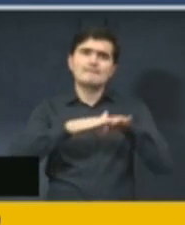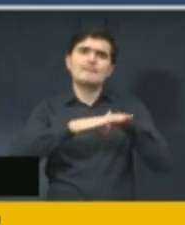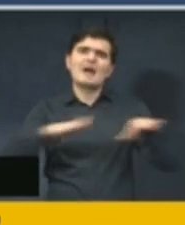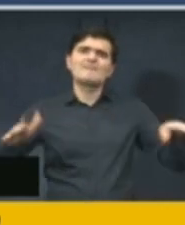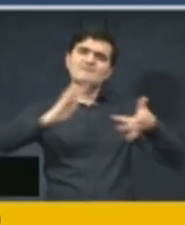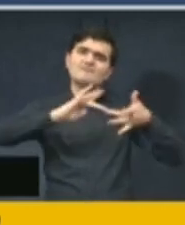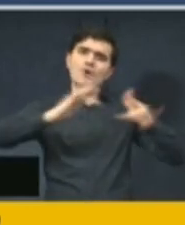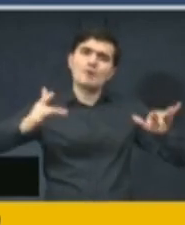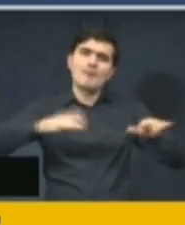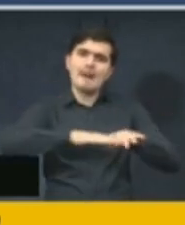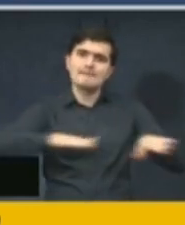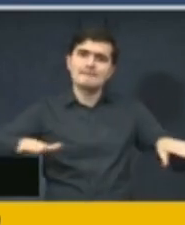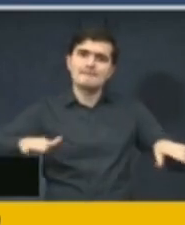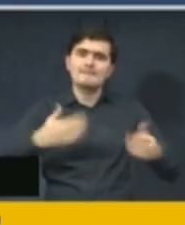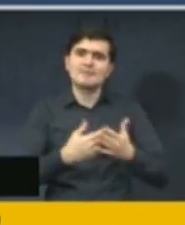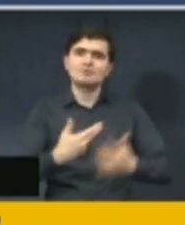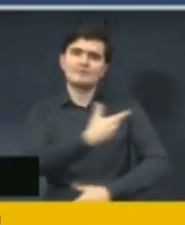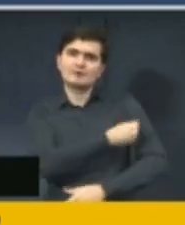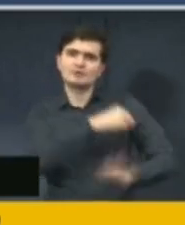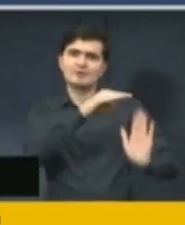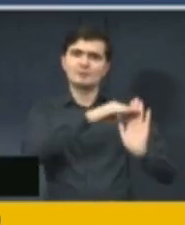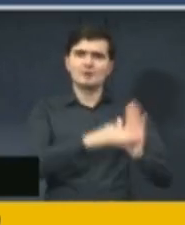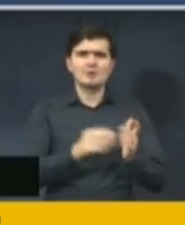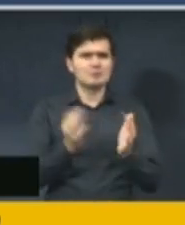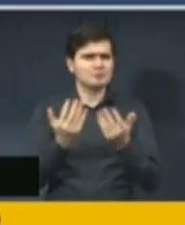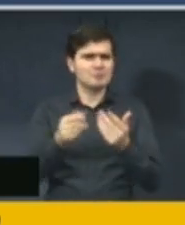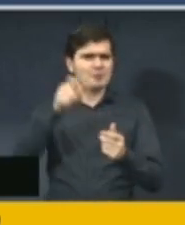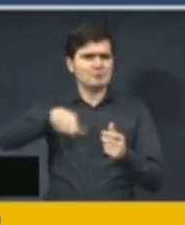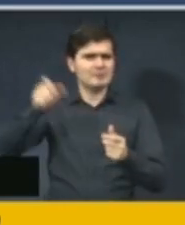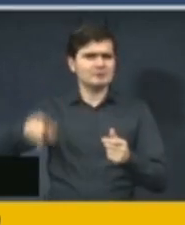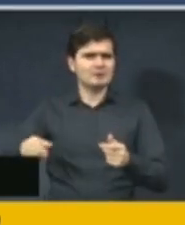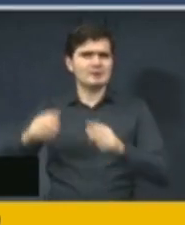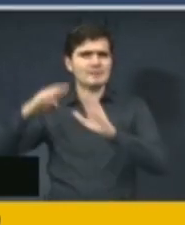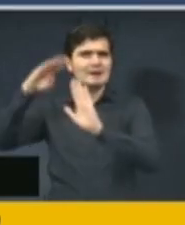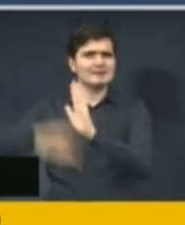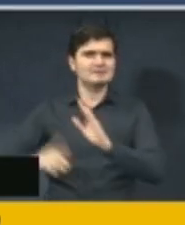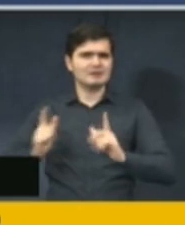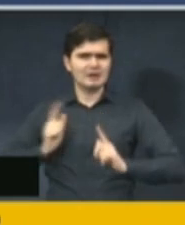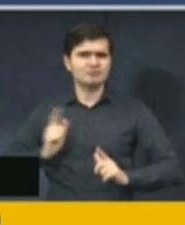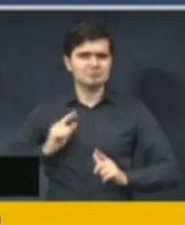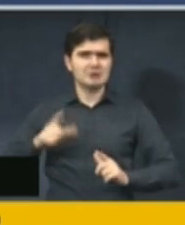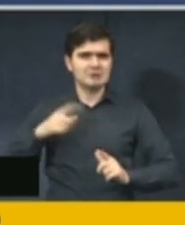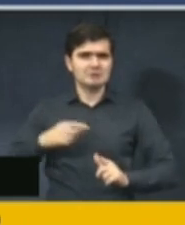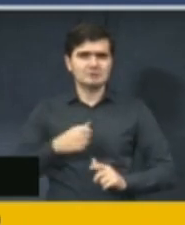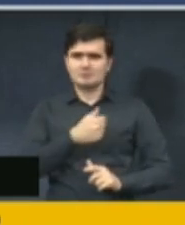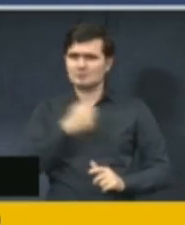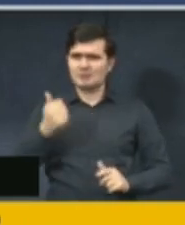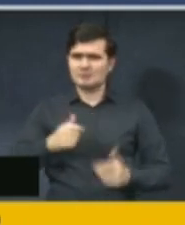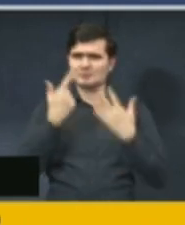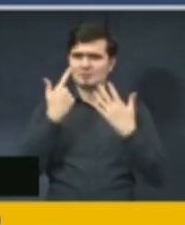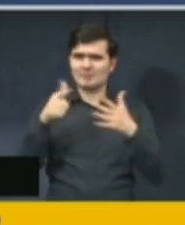de vaccinare. Numărul de persoane pe listă de așteptare este de doar